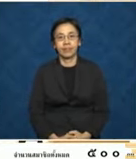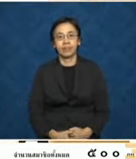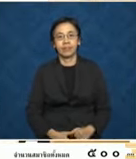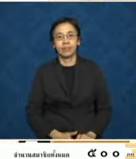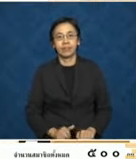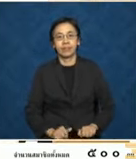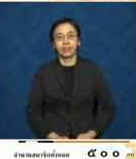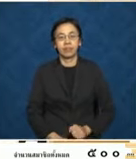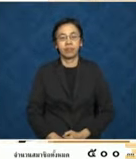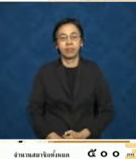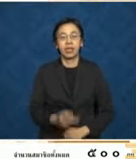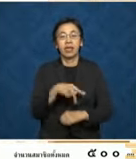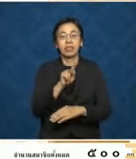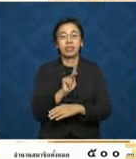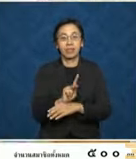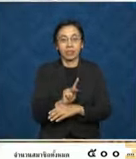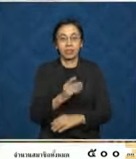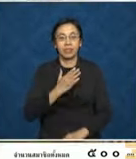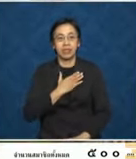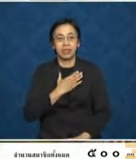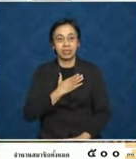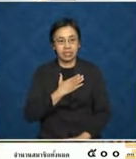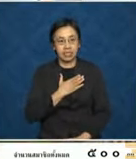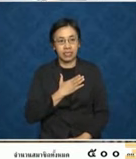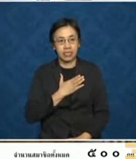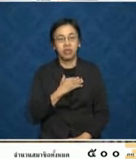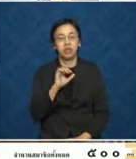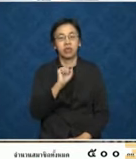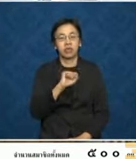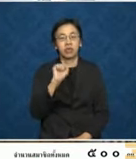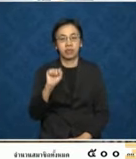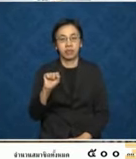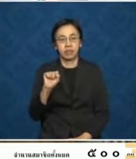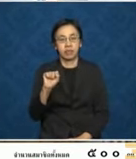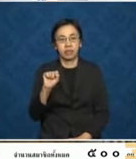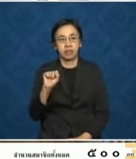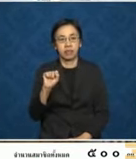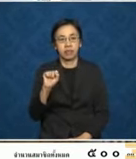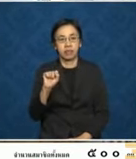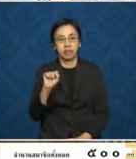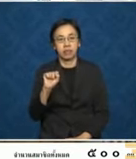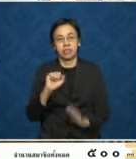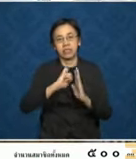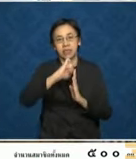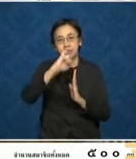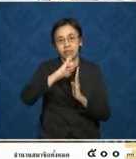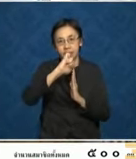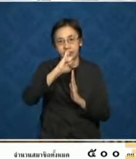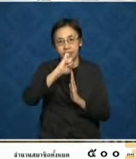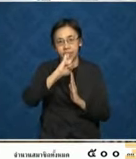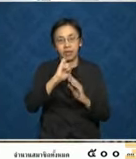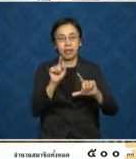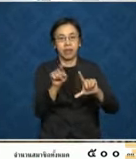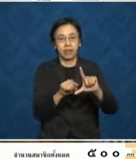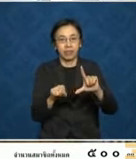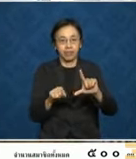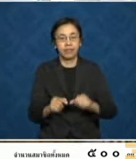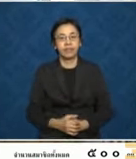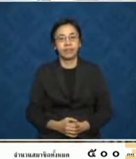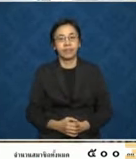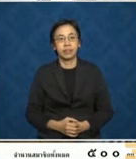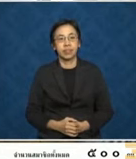เรียนประธานสภาที่เคารพดิฉันกาลนิกจันทดาสมาชิกสภาผู้แทนราษฎรจังหวัดเชียงใหม่พรรคก้าวไกล